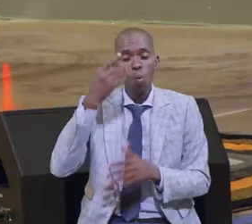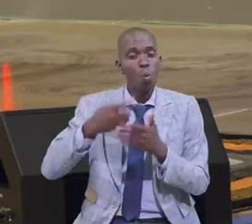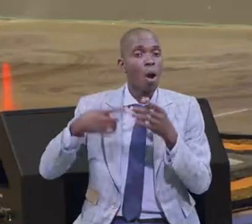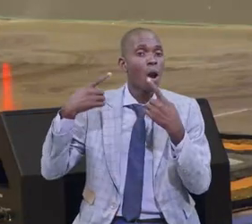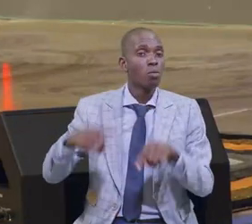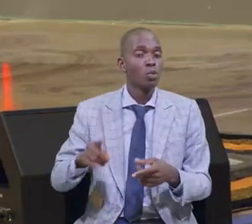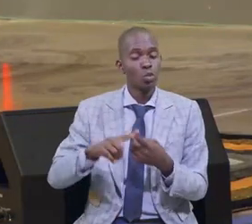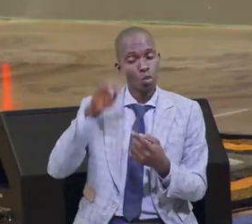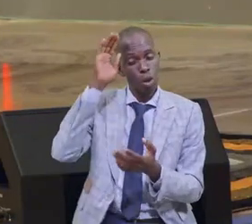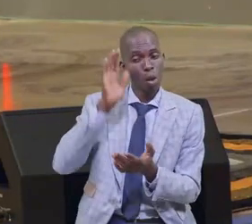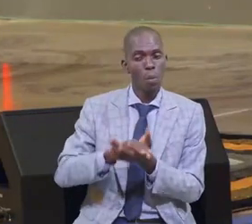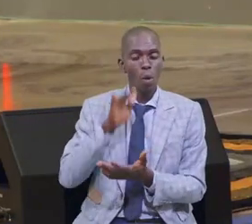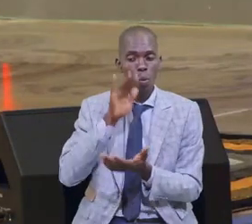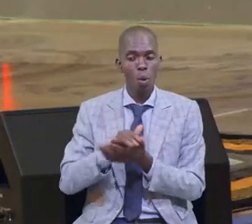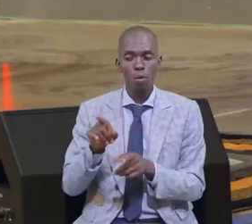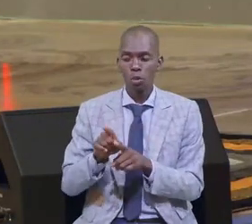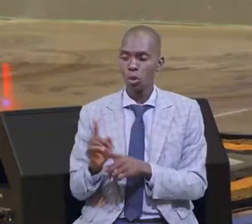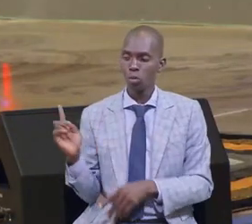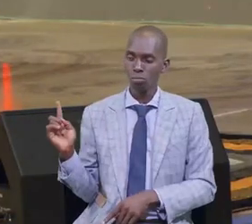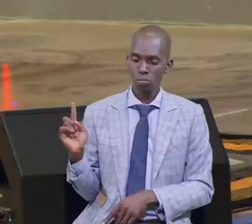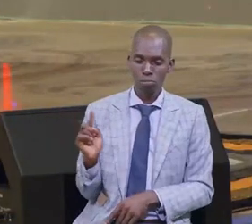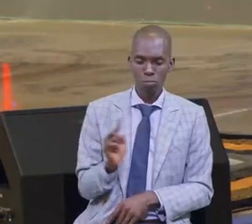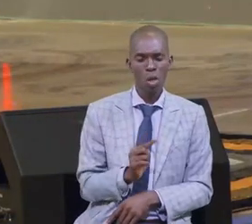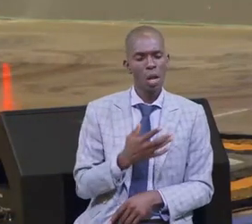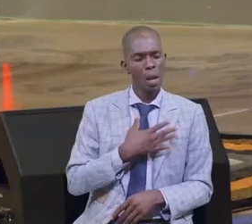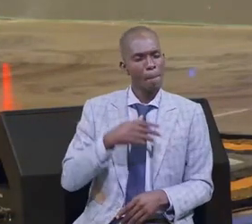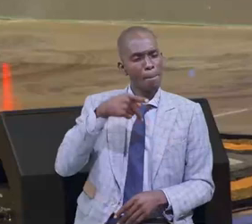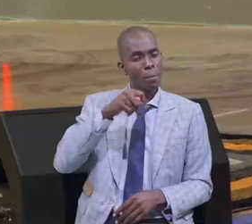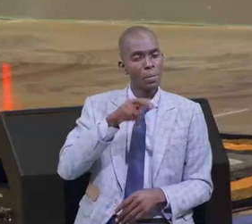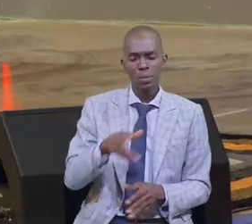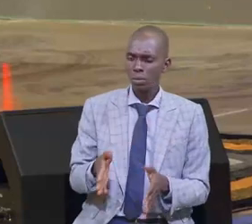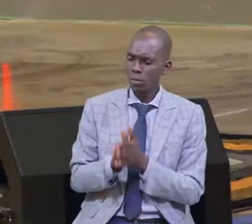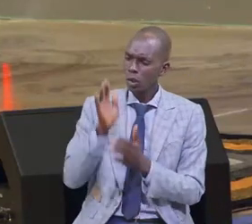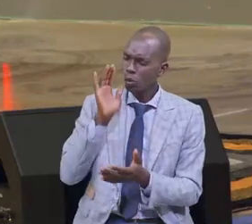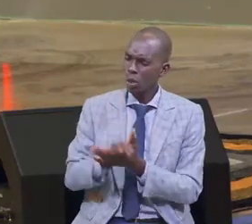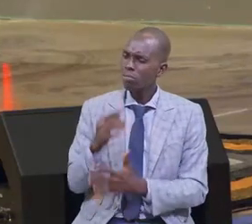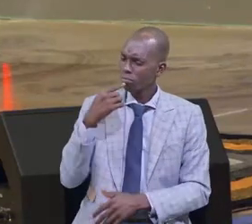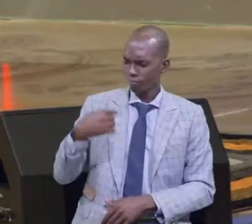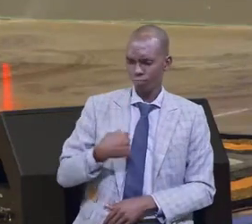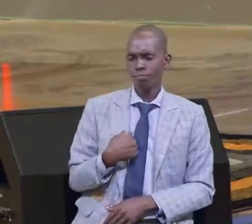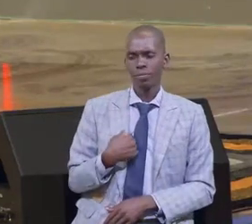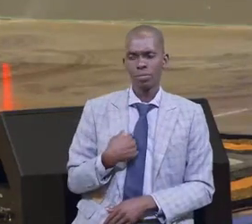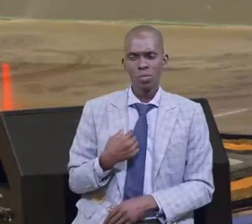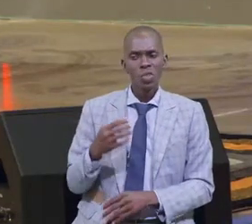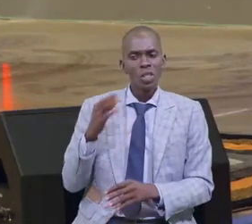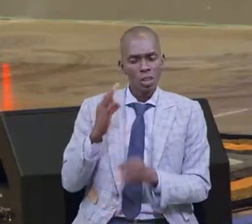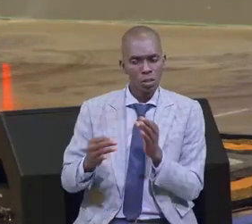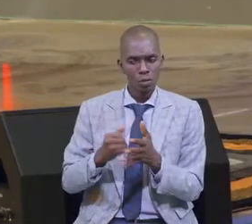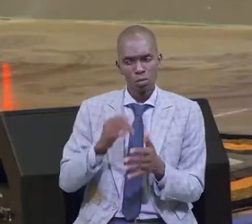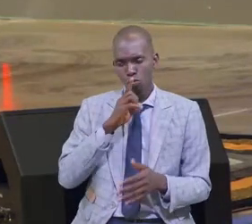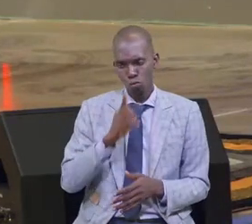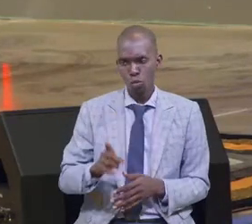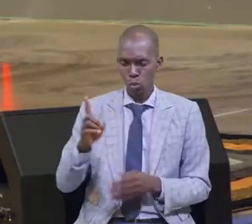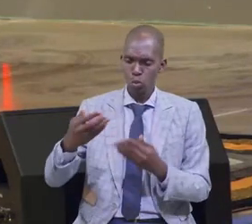sans savoir ce qui était arrivé. Puis elle lui adressa la parole, « Dis-moi, est-ce à